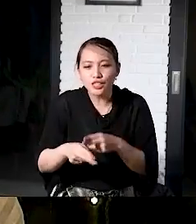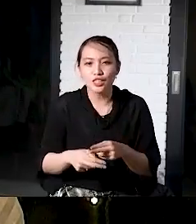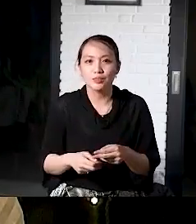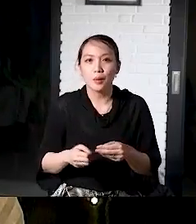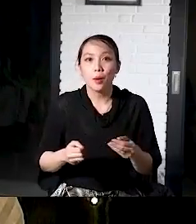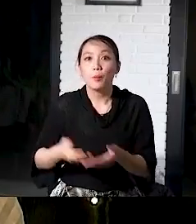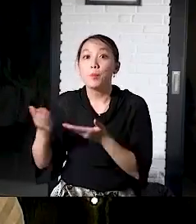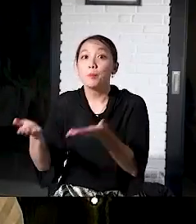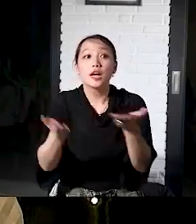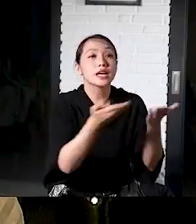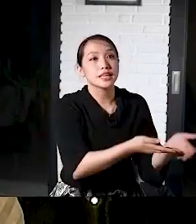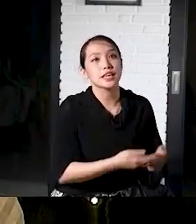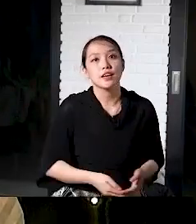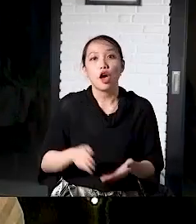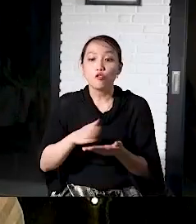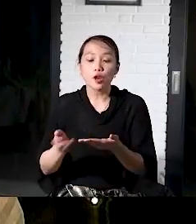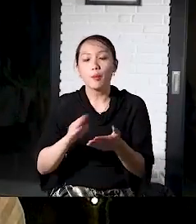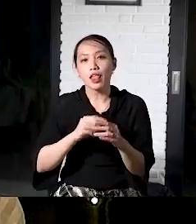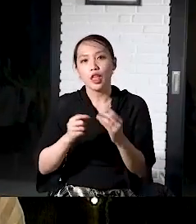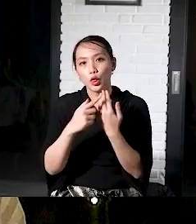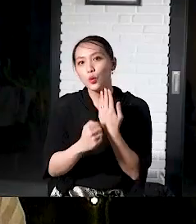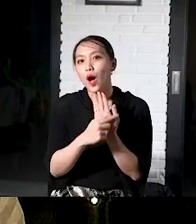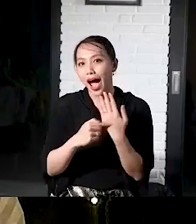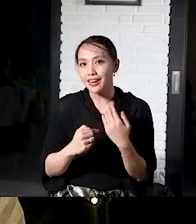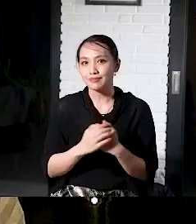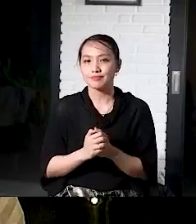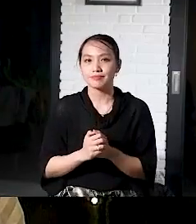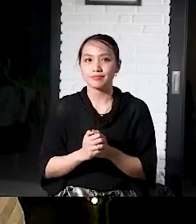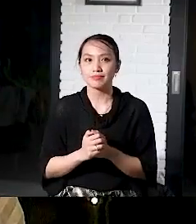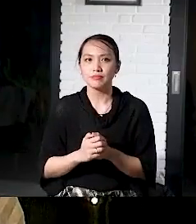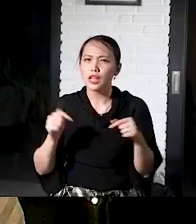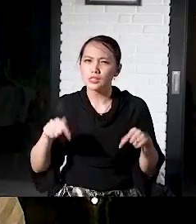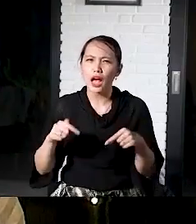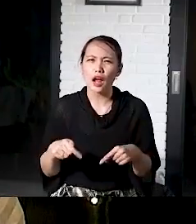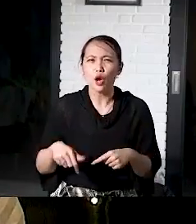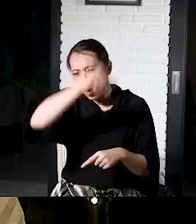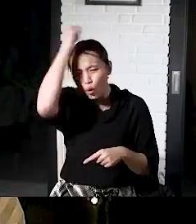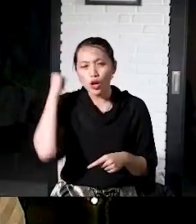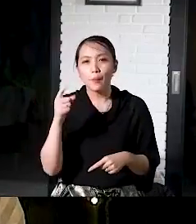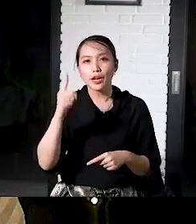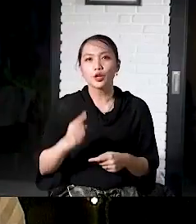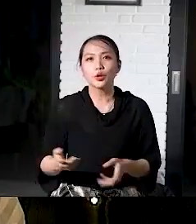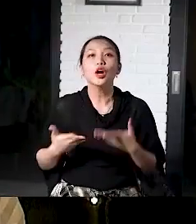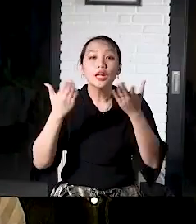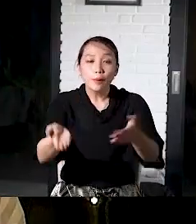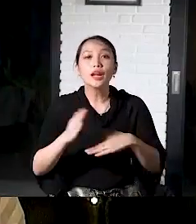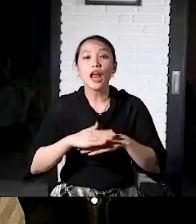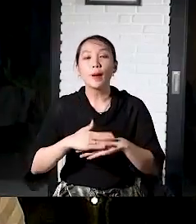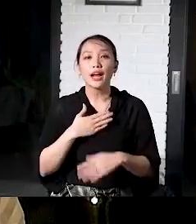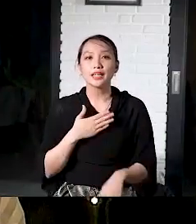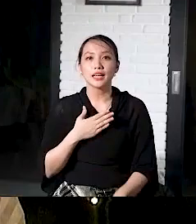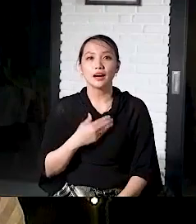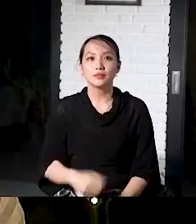sepertinya diwariskan kepada saya 勤奋的 ada urapan yang baru yang diberikan kesempatan oleh Tuhan 那时候 untuk